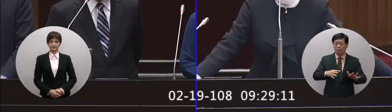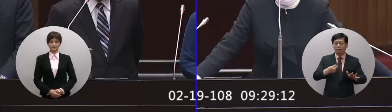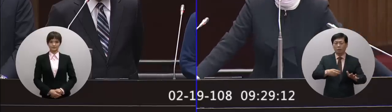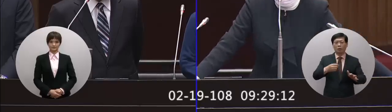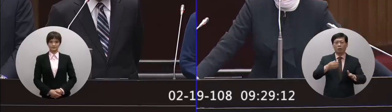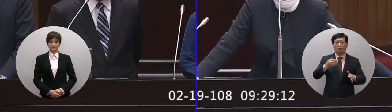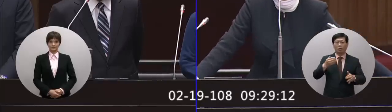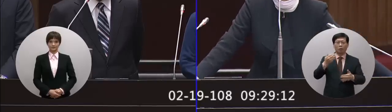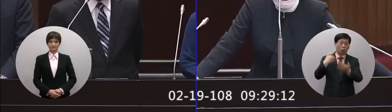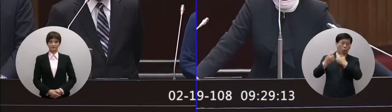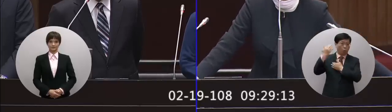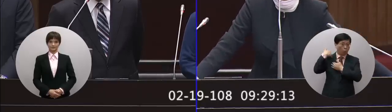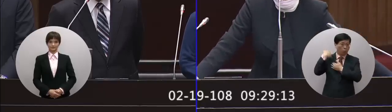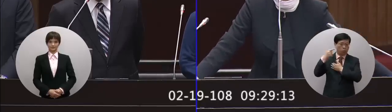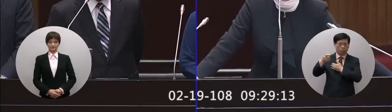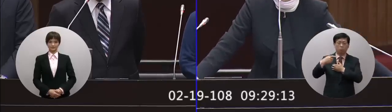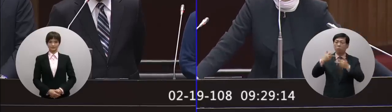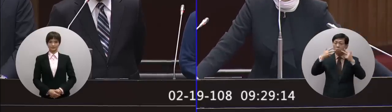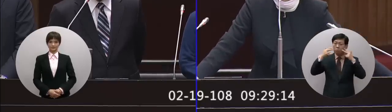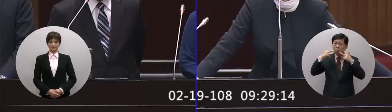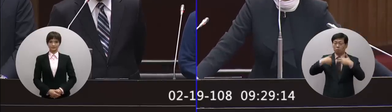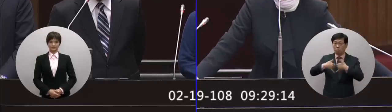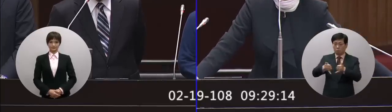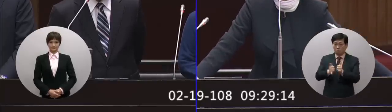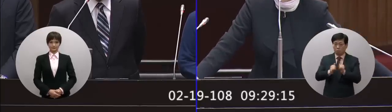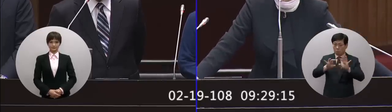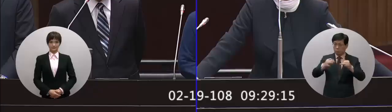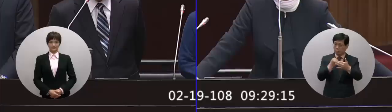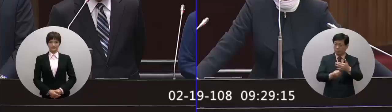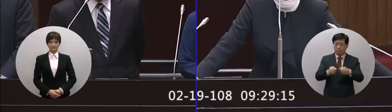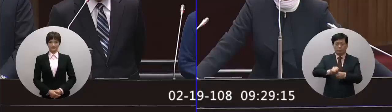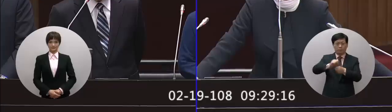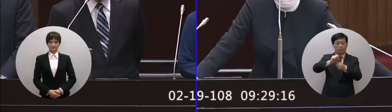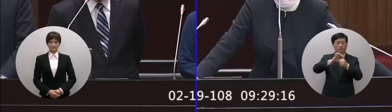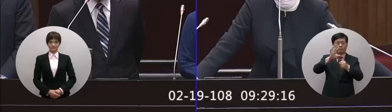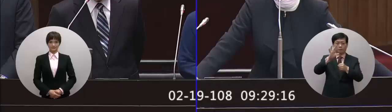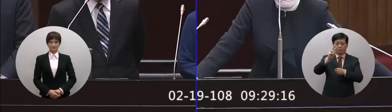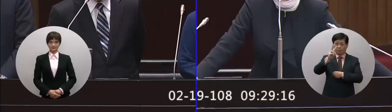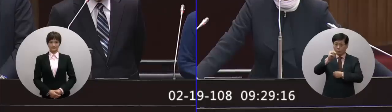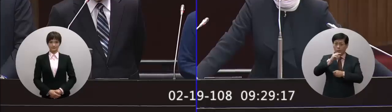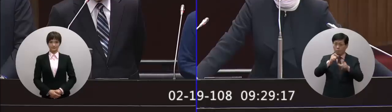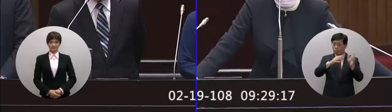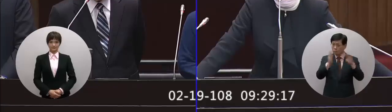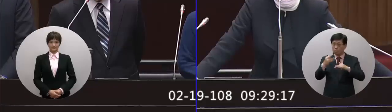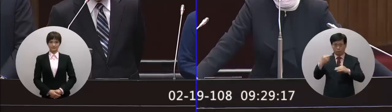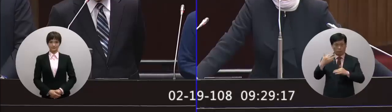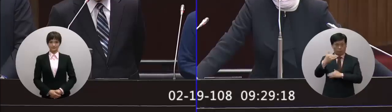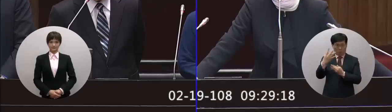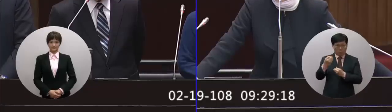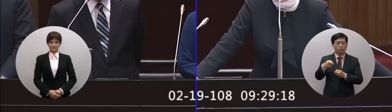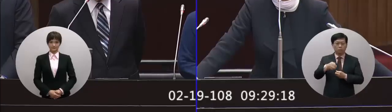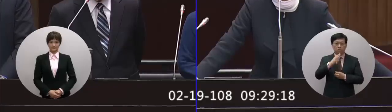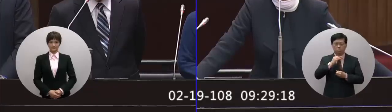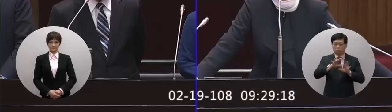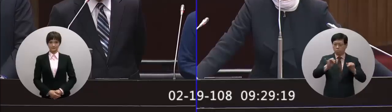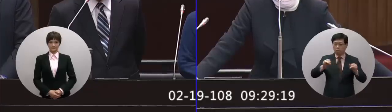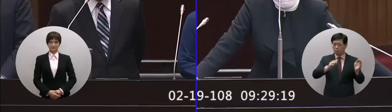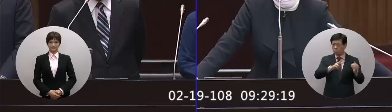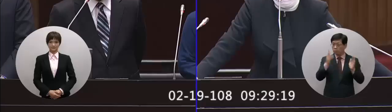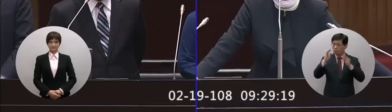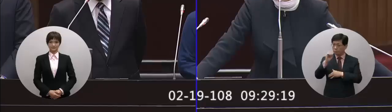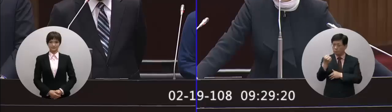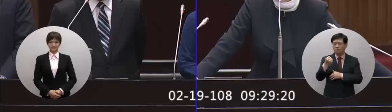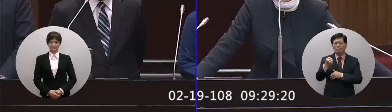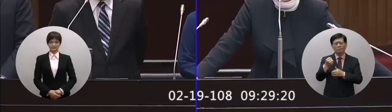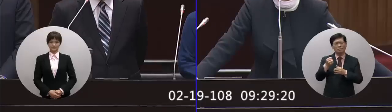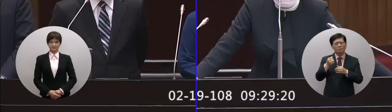想，原住民族的土地的保留地增加了20000公顷，而且没有限制，这叫做土地的转型正义。虽然